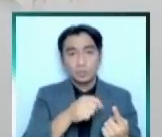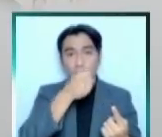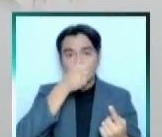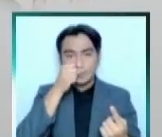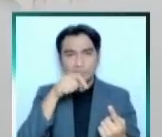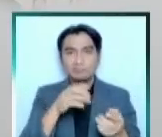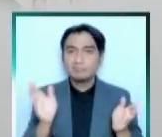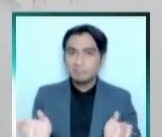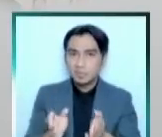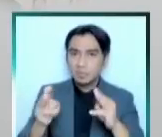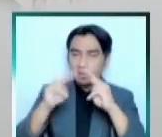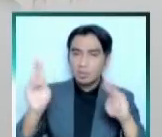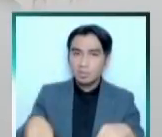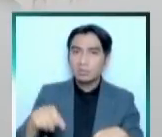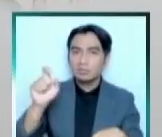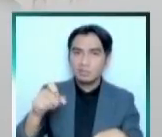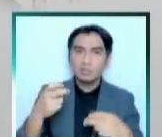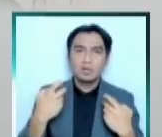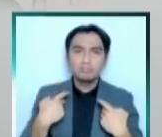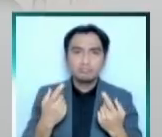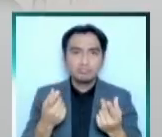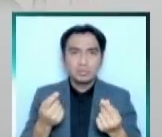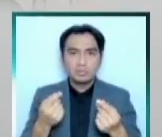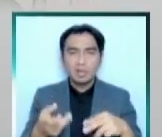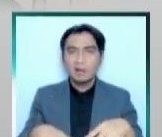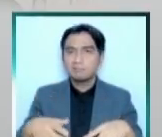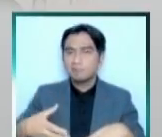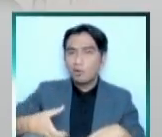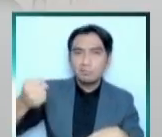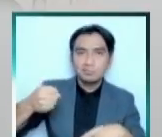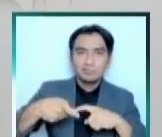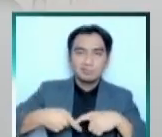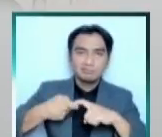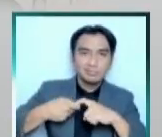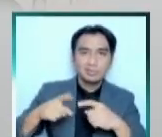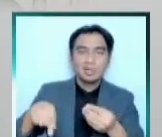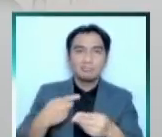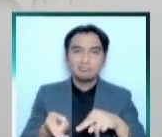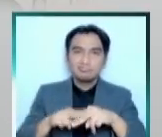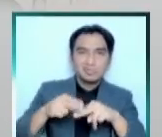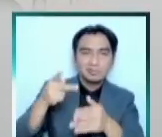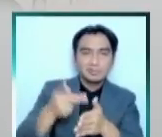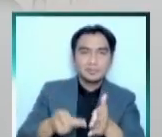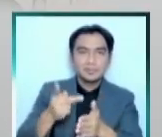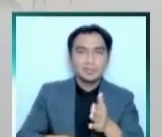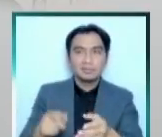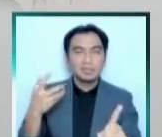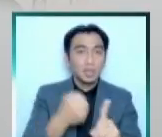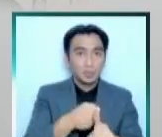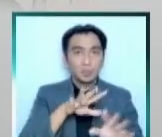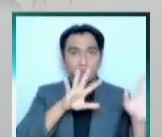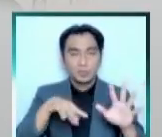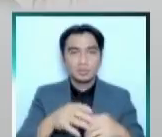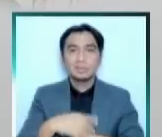ang Malacanang na magdeklara na ng price freeze sa mga lugar na nasalanta ng bagyo. Ayon kay Soto, hindi raw